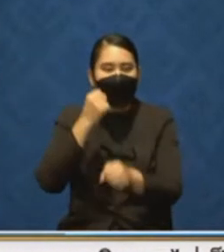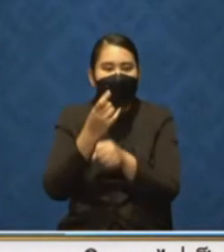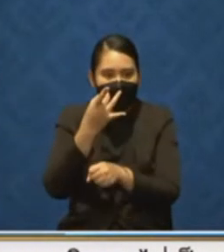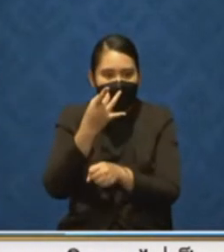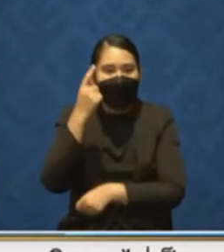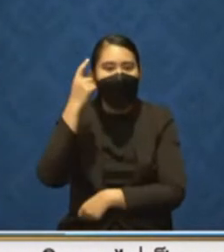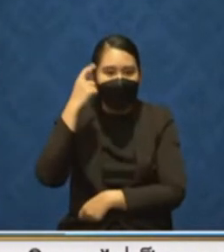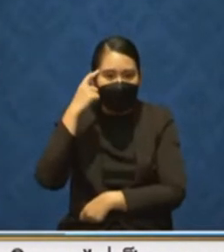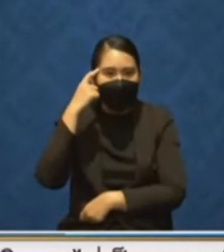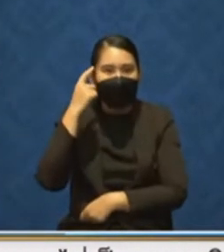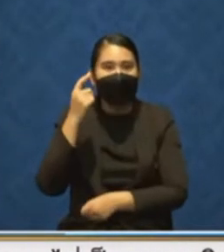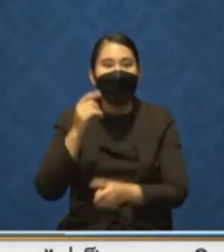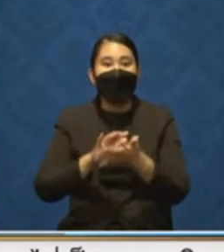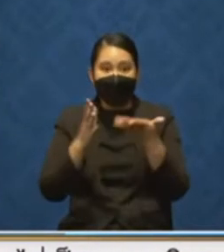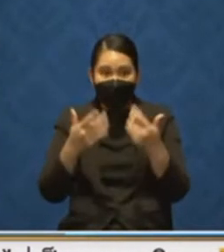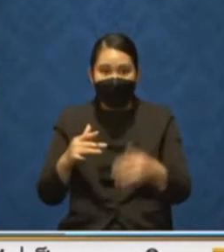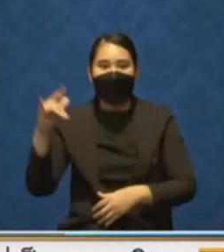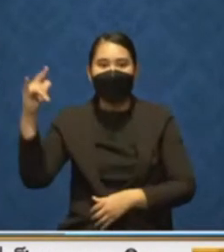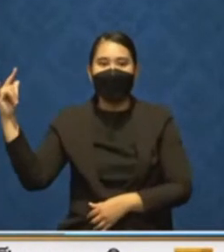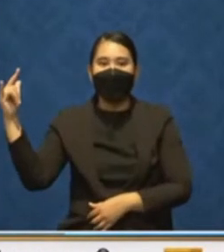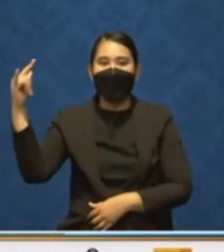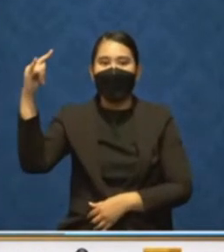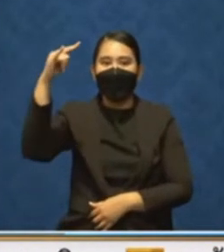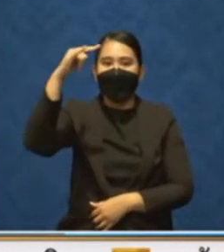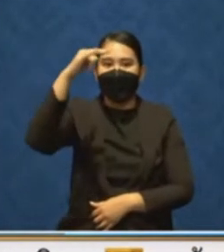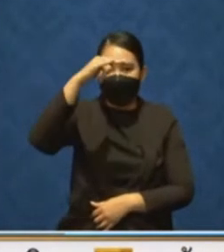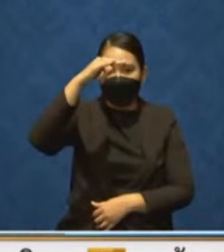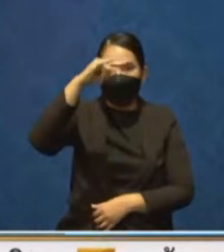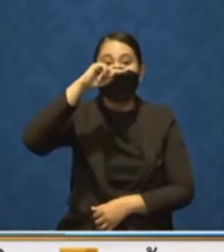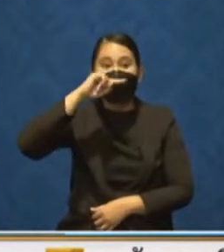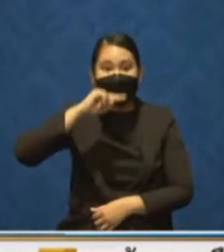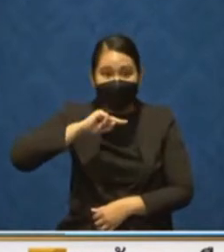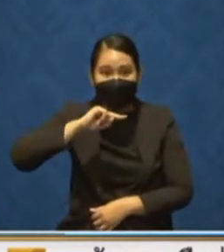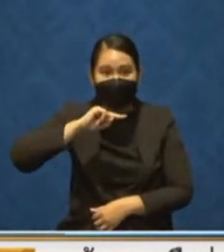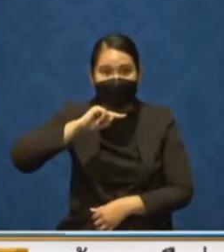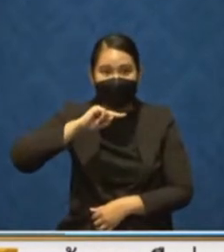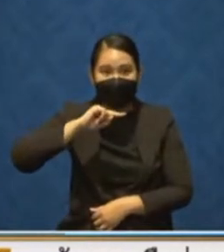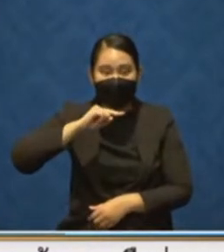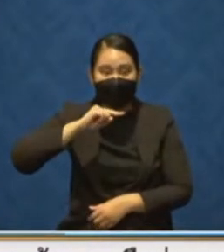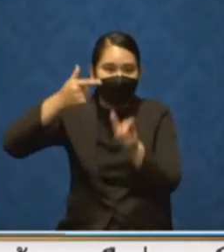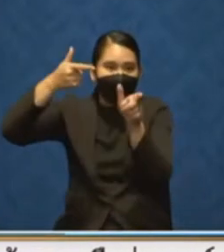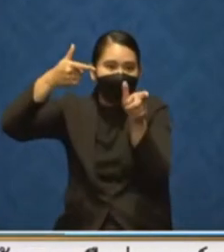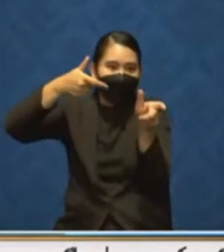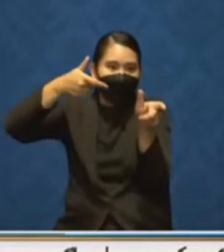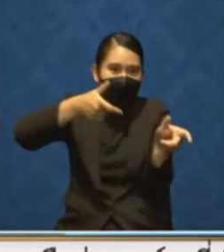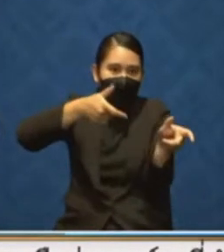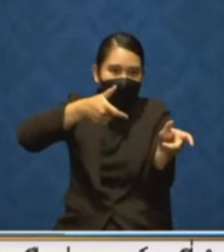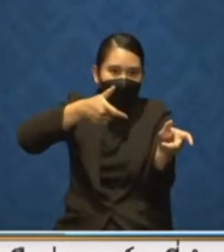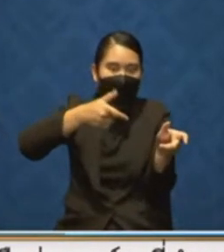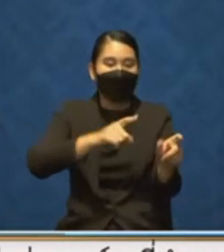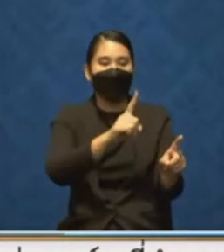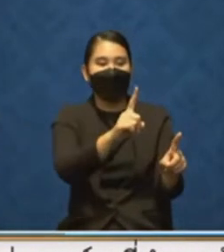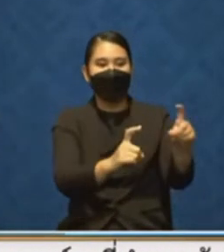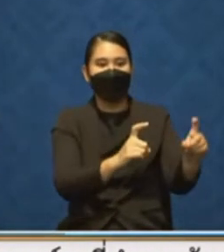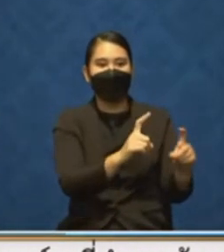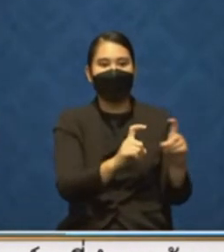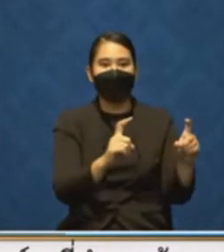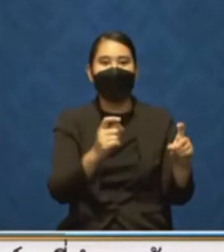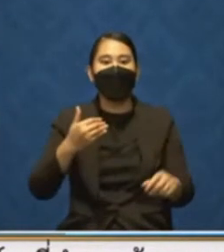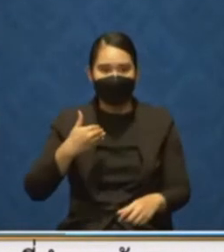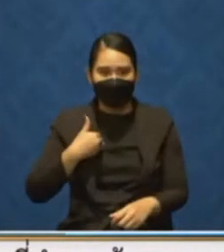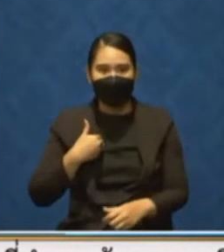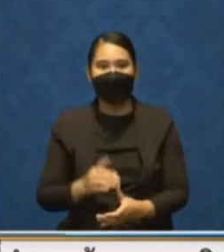และเมื่อที่เขาเข้ามาในเขตอาณาเขตไทยเขายิงเข็มฆ่าประชาชนของเขาครับมีผู้เสียชีวิตจริงๆ